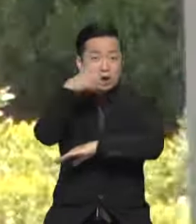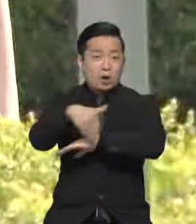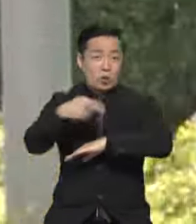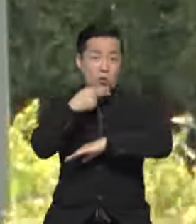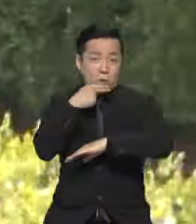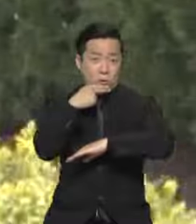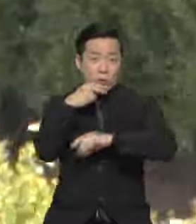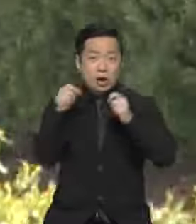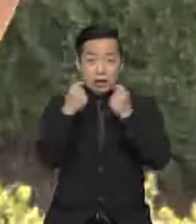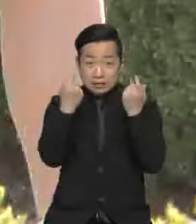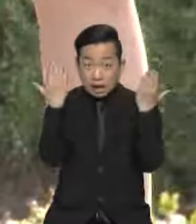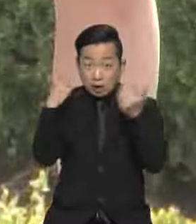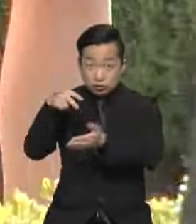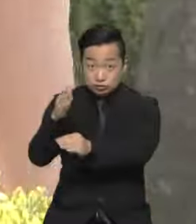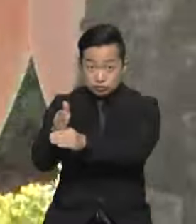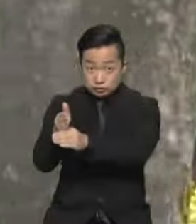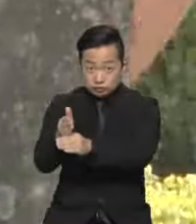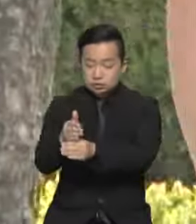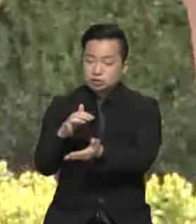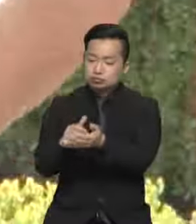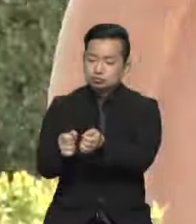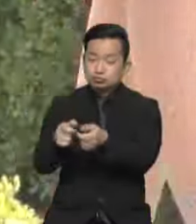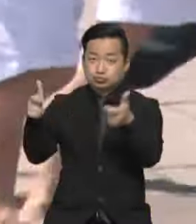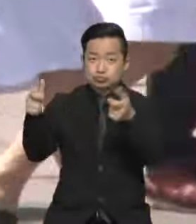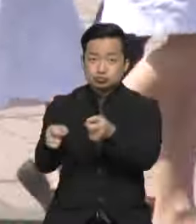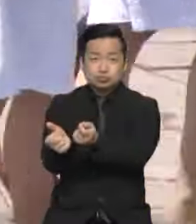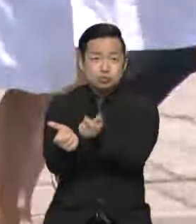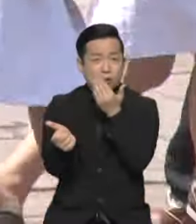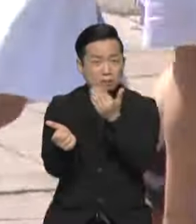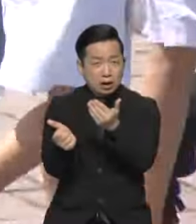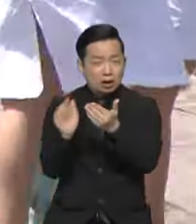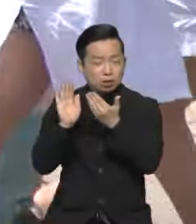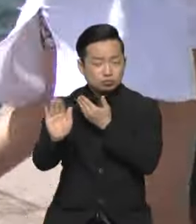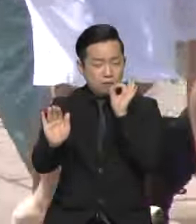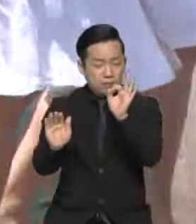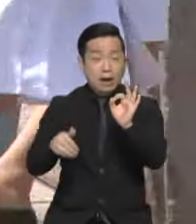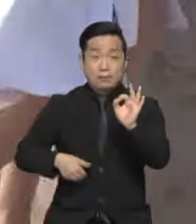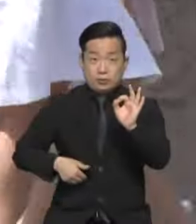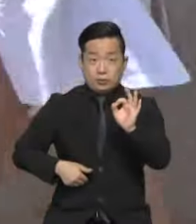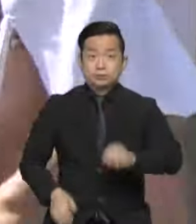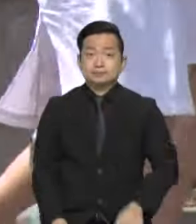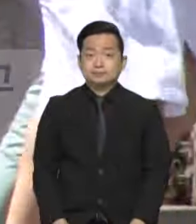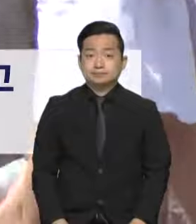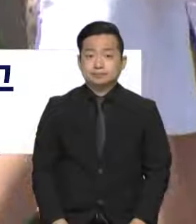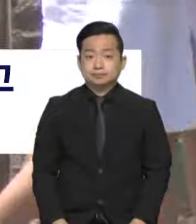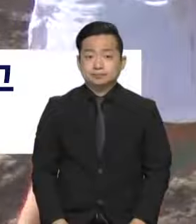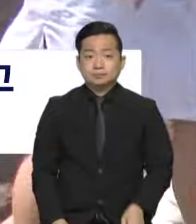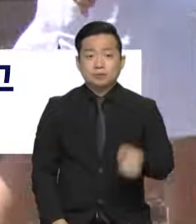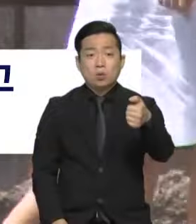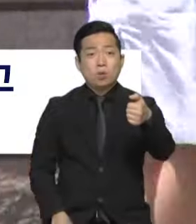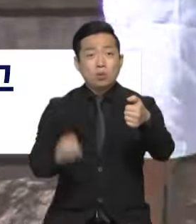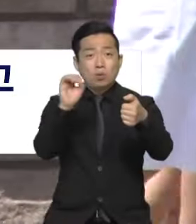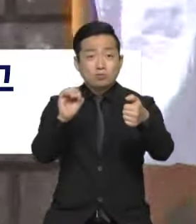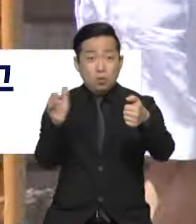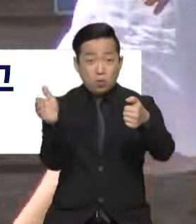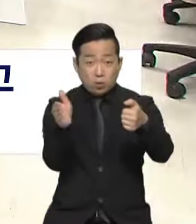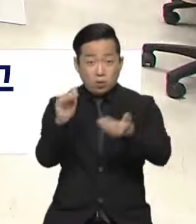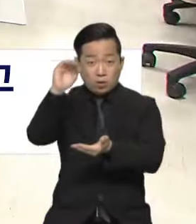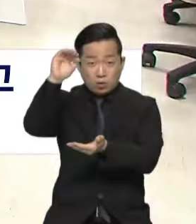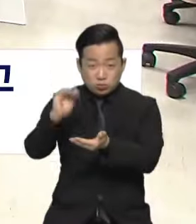일부 사립대를 중심으로 정원 조정 가능성이 감지돼 추이를 지켜볼 필요가 있습니다. 50%대에 가까운 게